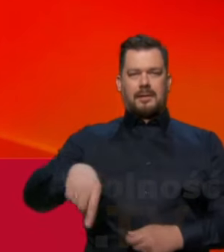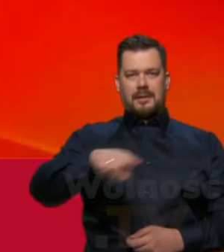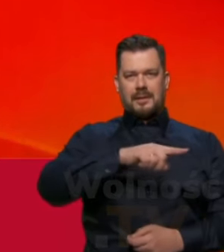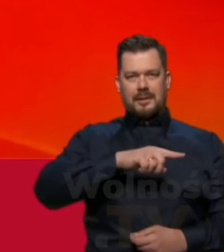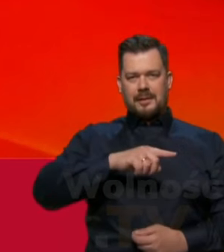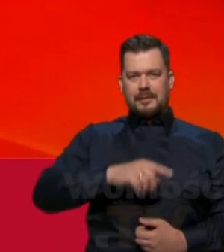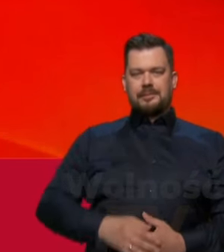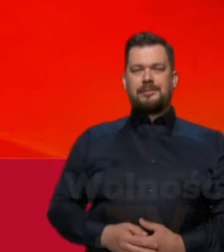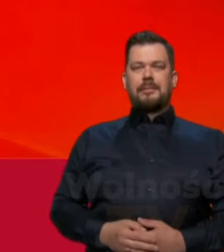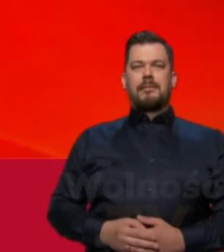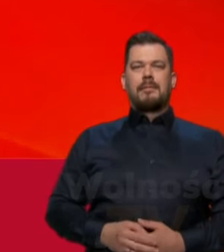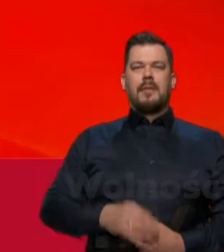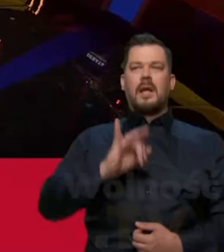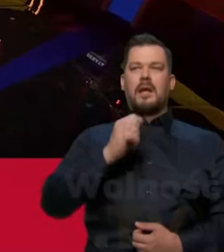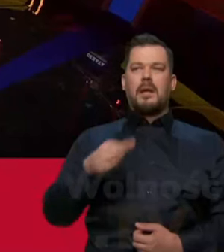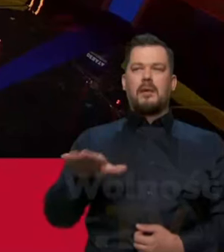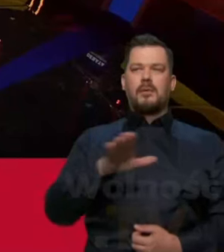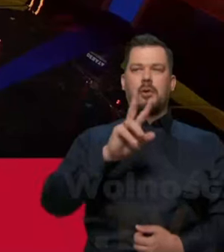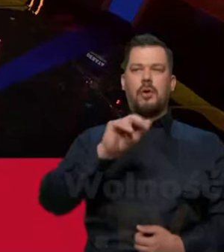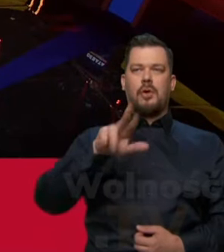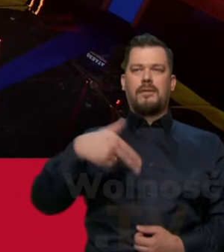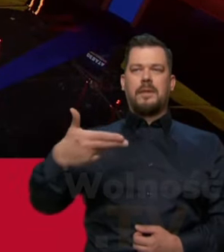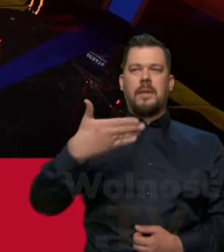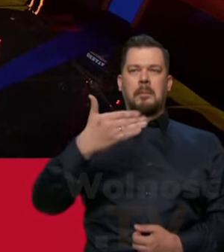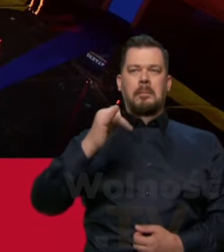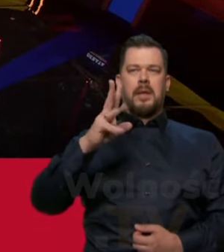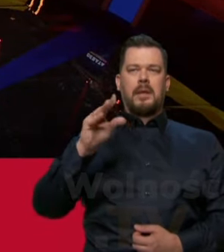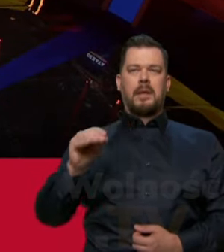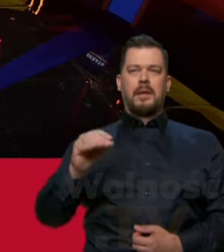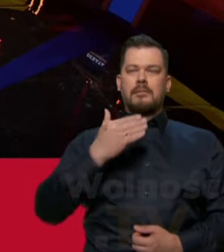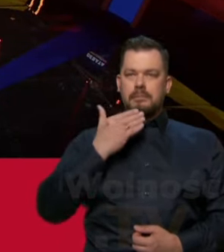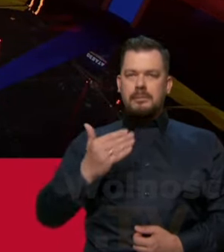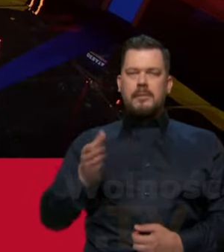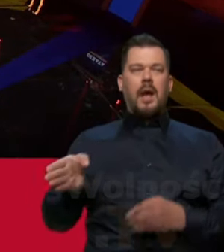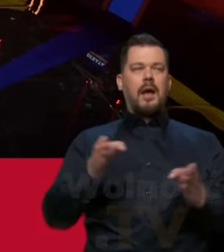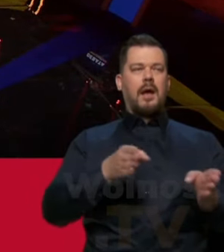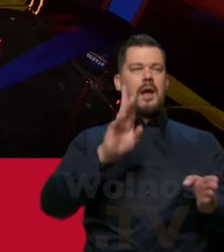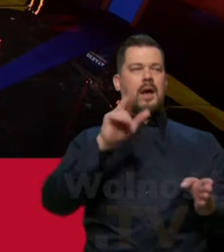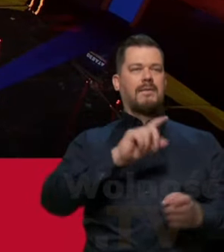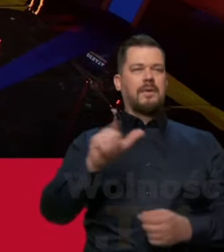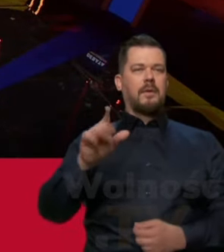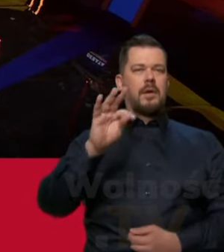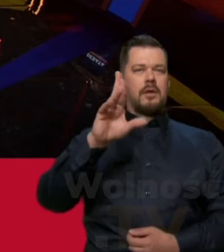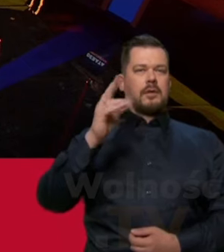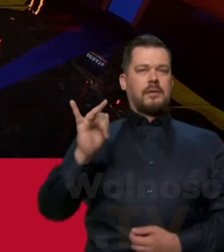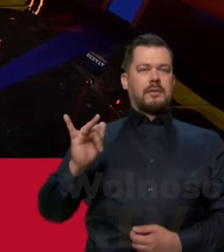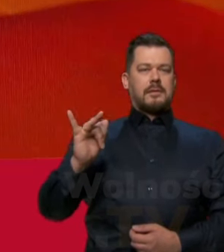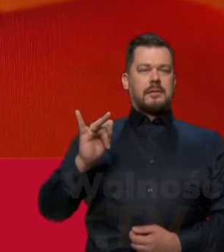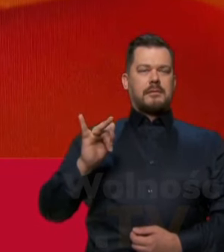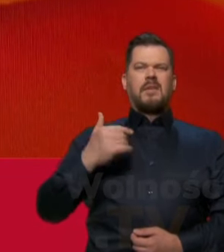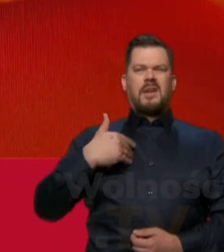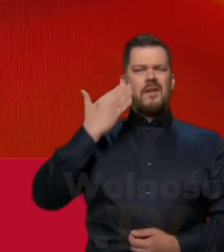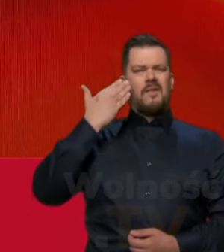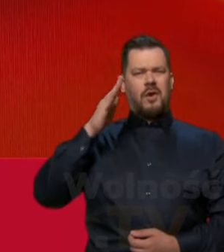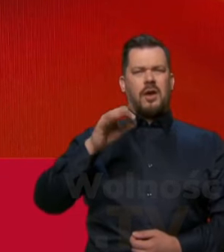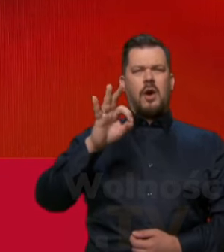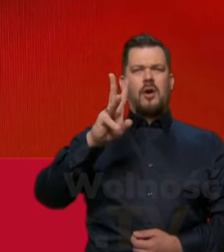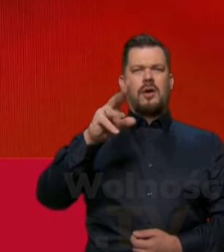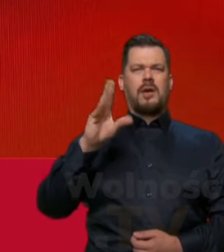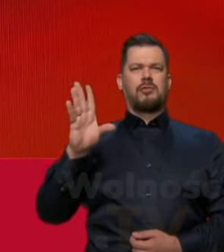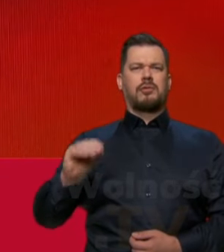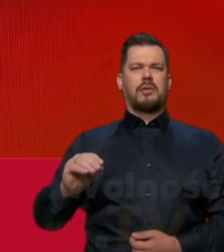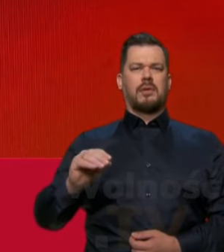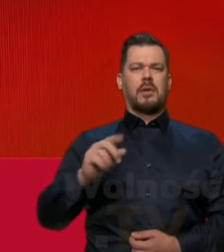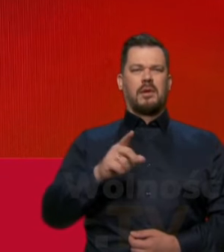pasażerowie. Pan Janusz Korwin-Mikke, bardzo dziękujemy. Teraz pan Rafał Trzaskowski. Czy ja jestem oczywiście zwolennikiem Okęcia, dlatego że Okęcie